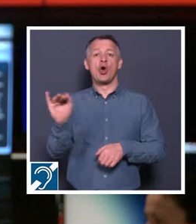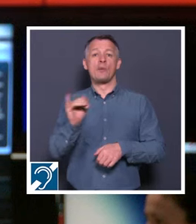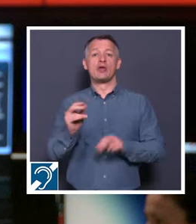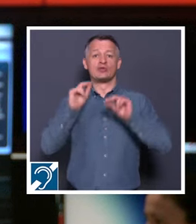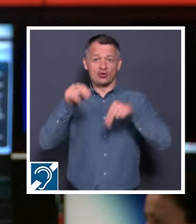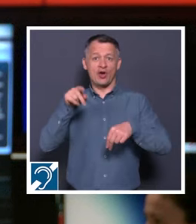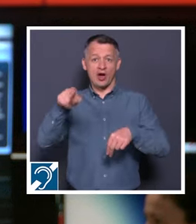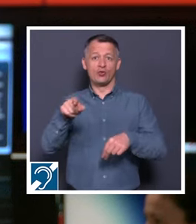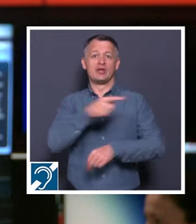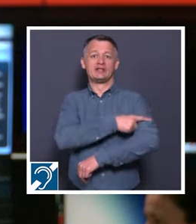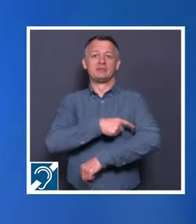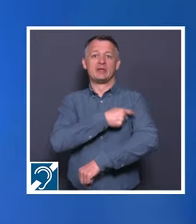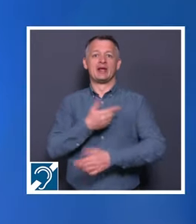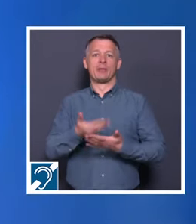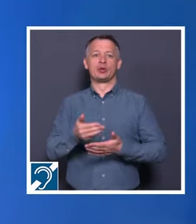Oncologie Pediatrică.